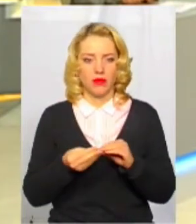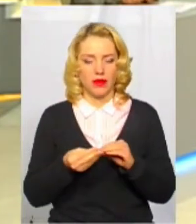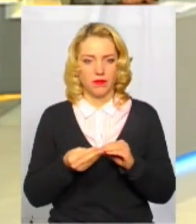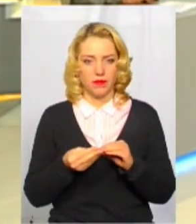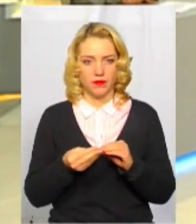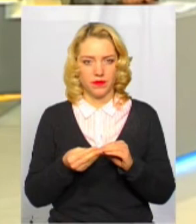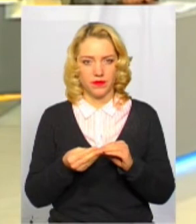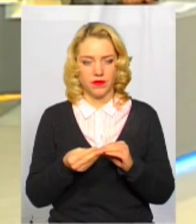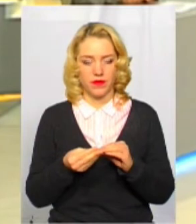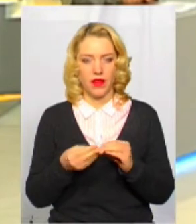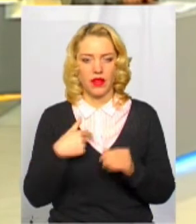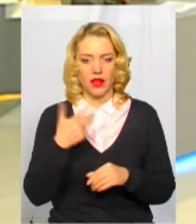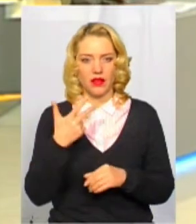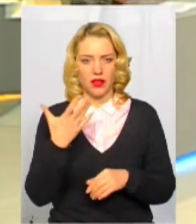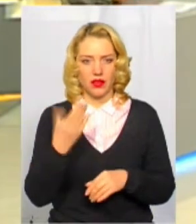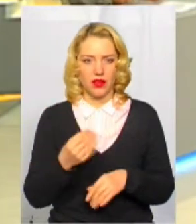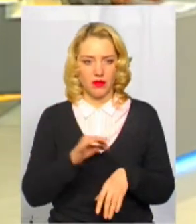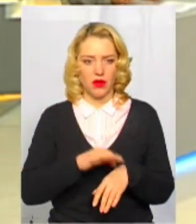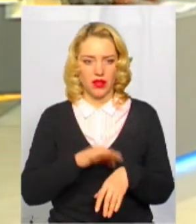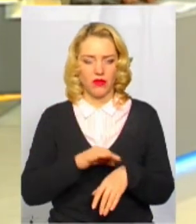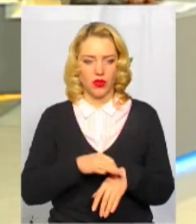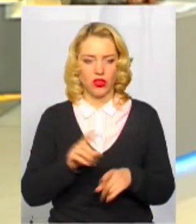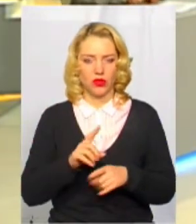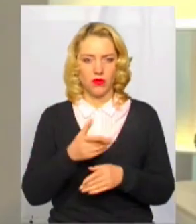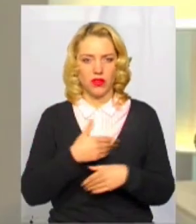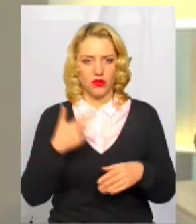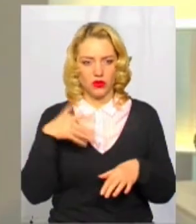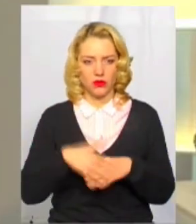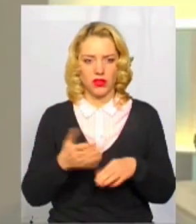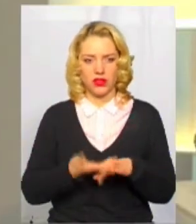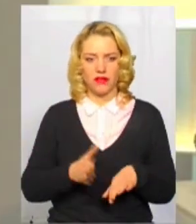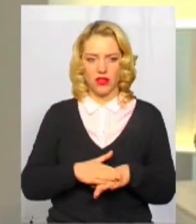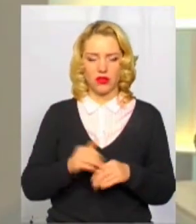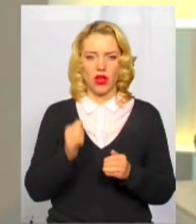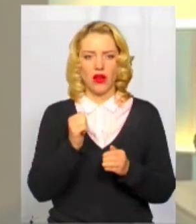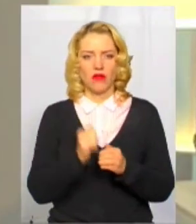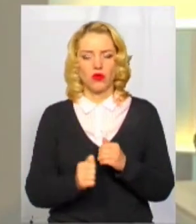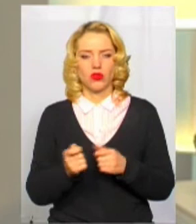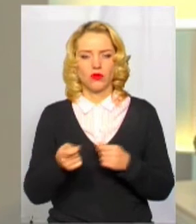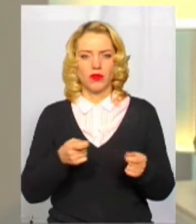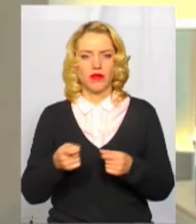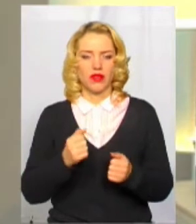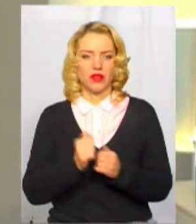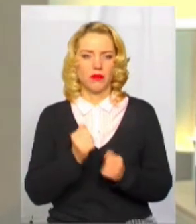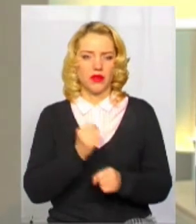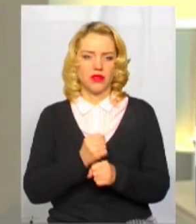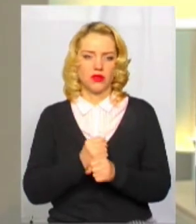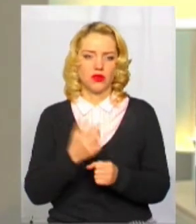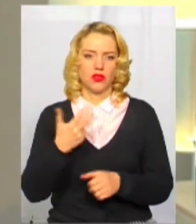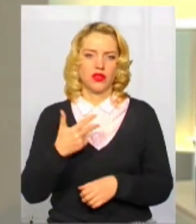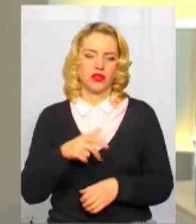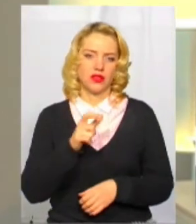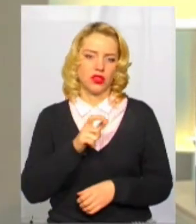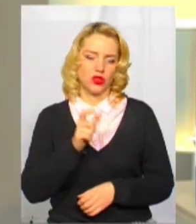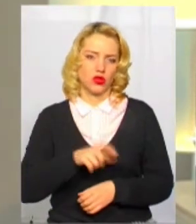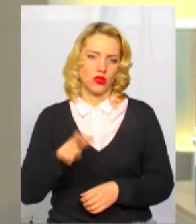ну, я 3 дні перехворіла, щоб мене зрозуміли. Це дуже важко. В кожному управлінні працює в середньому до 30